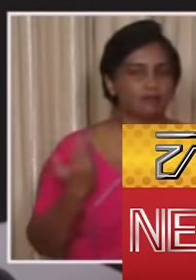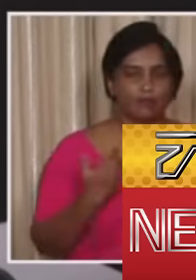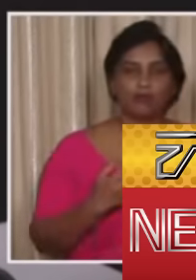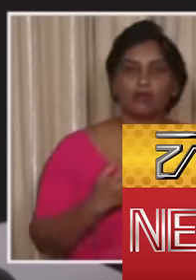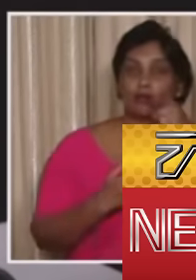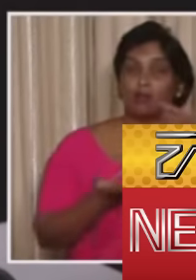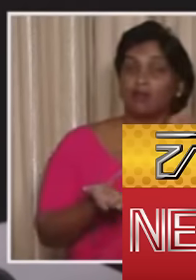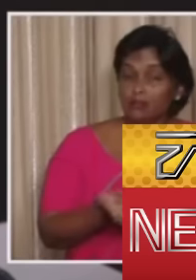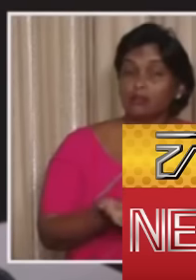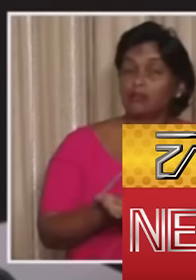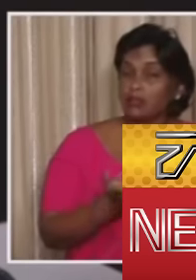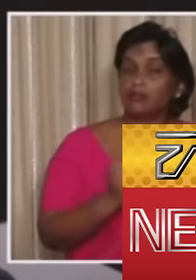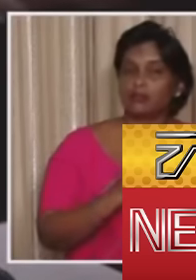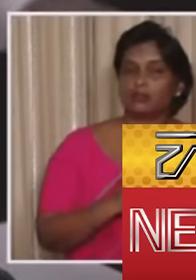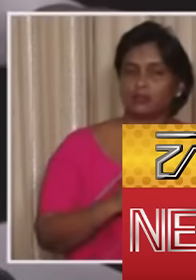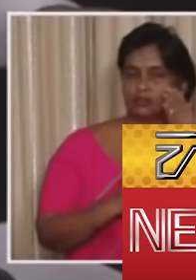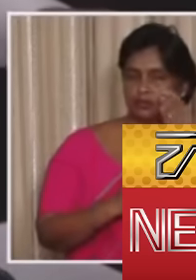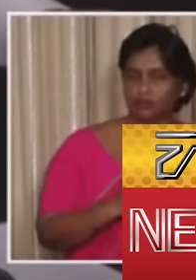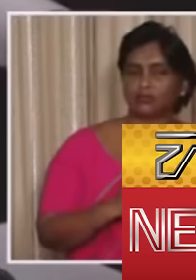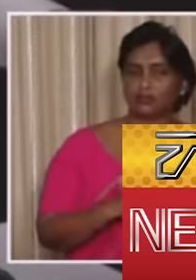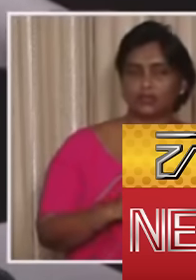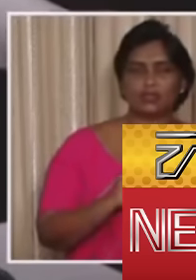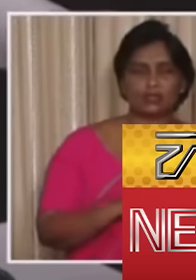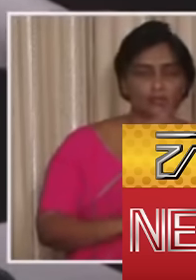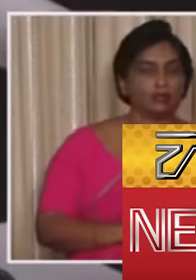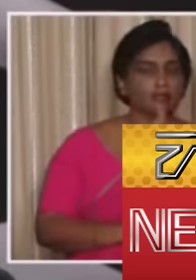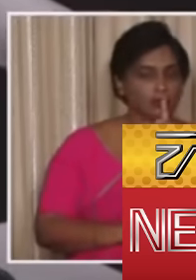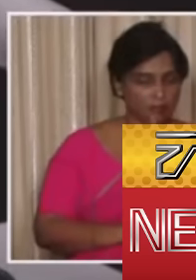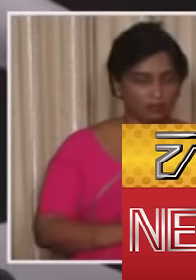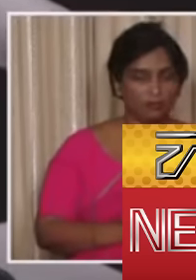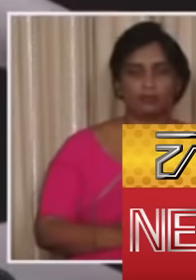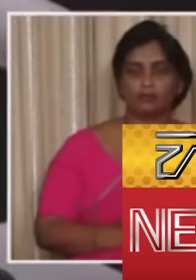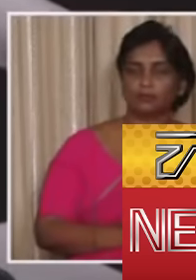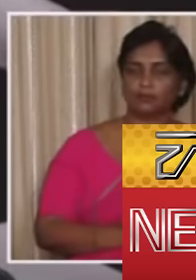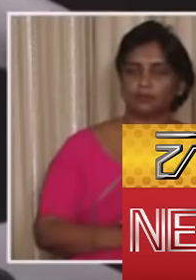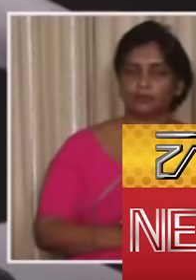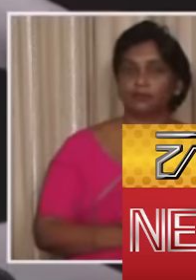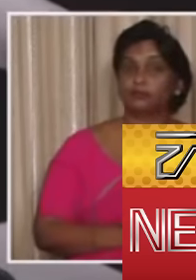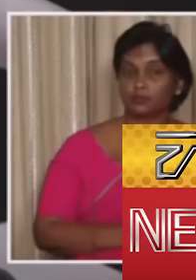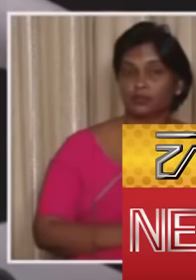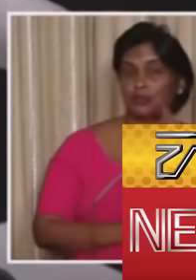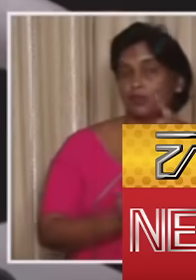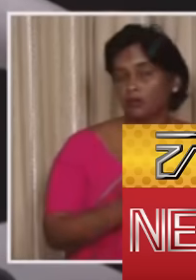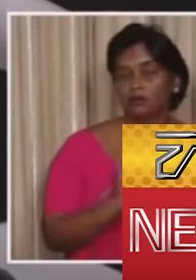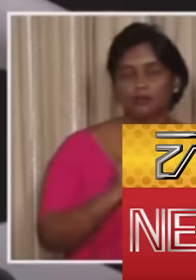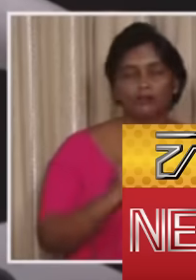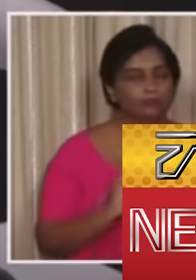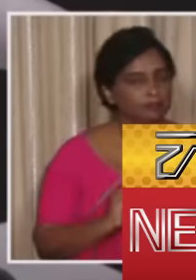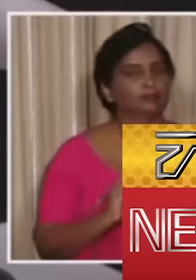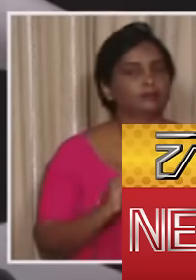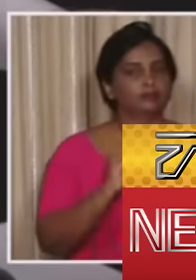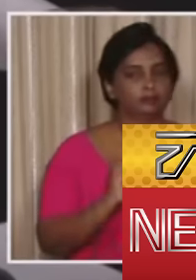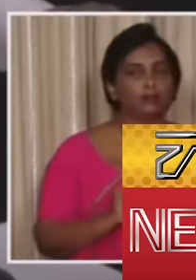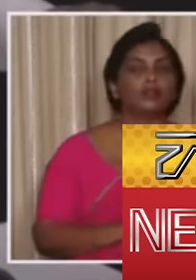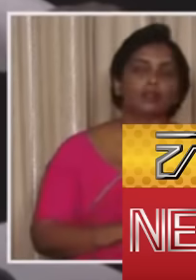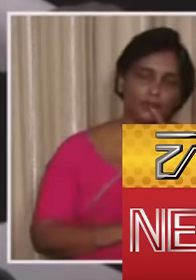වහන්සේලා තව තවත් සිදු කරන්නේ මොකද්ද? මා දැක්කා ජනාධිපතිතුමා ප්‍රකාශ කරා එතුමා මේ අසීරුතාවෙන් ගොඩගත්තා කියලා.